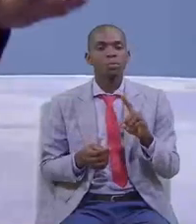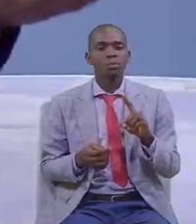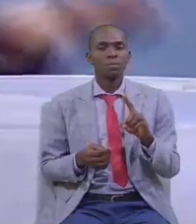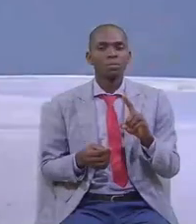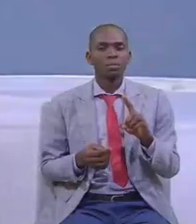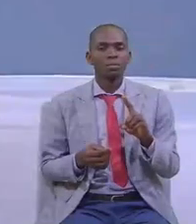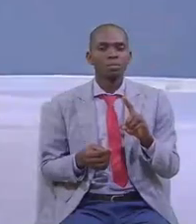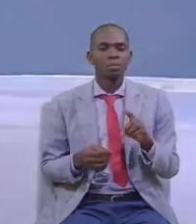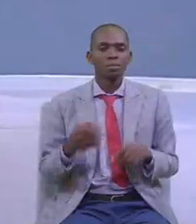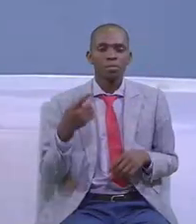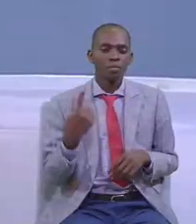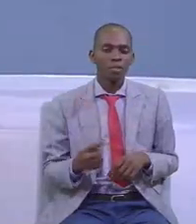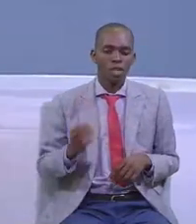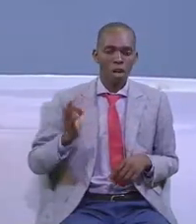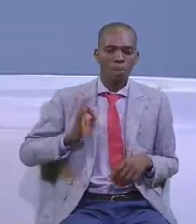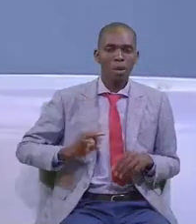l'écriture profitable.